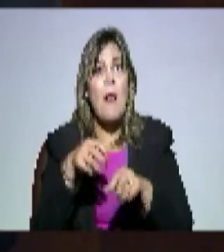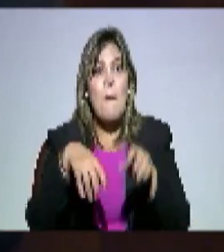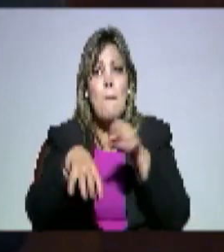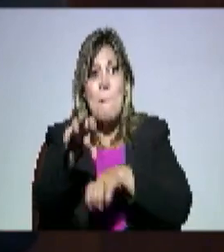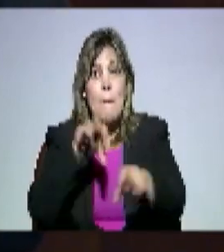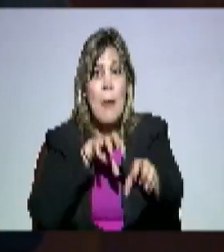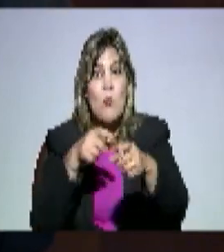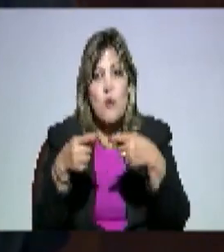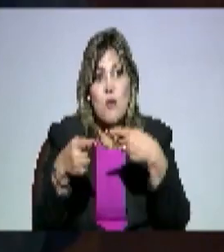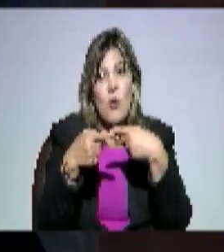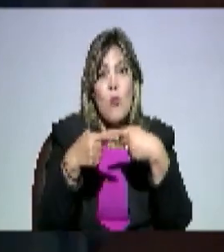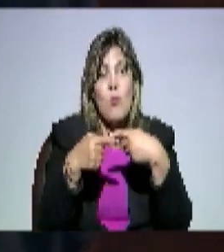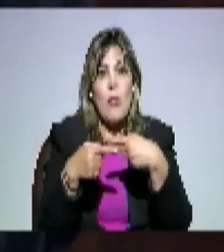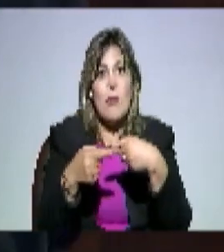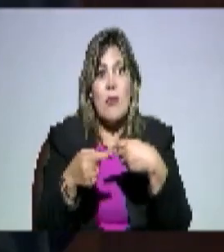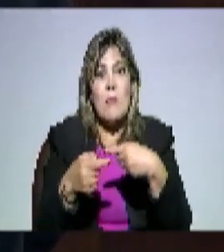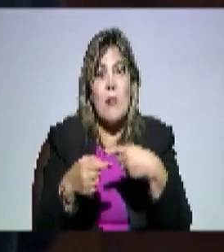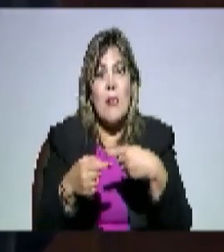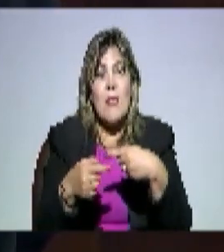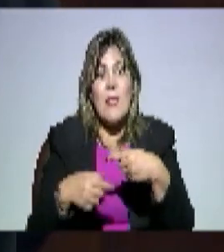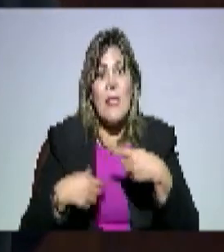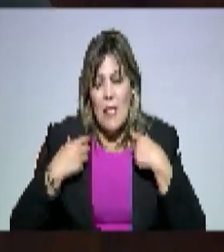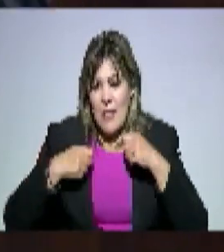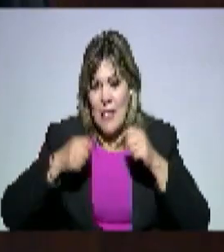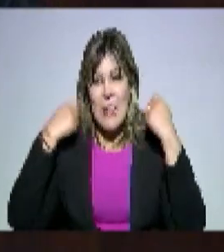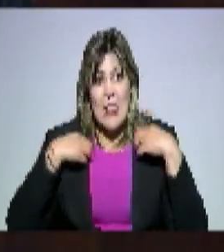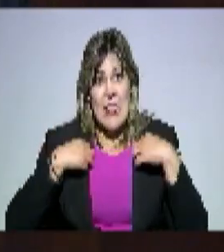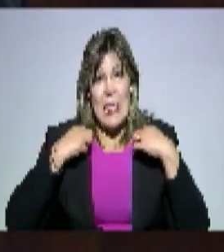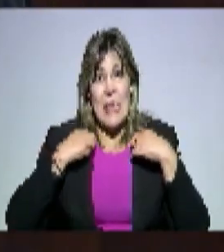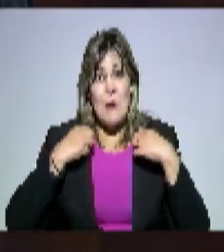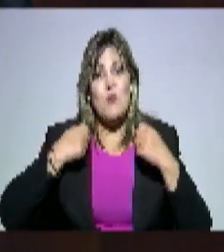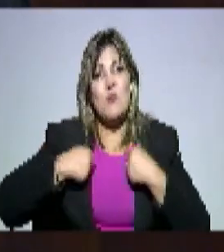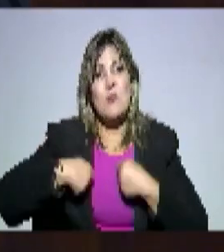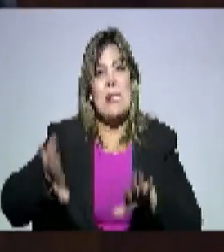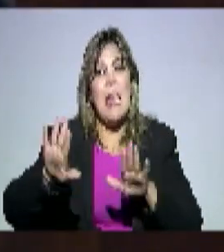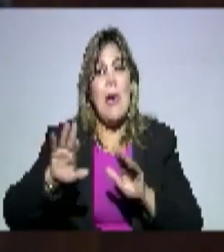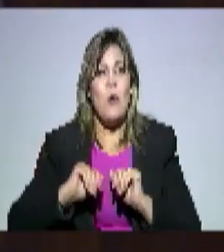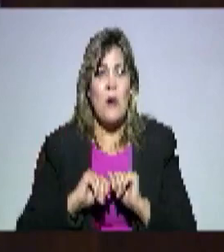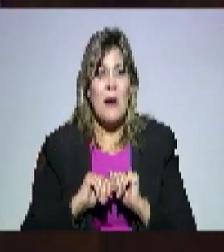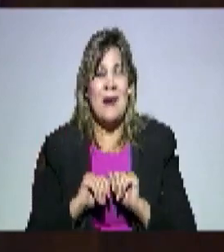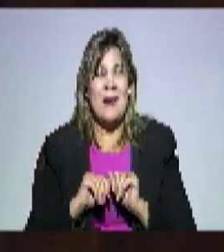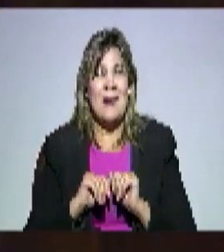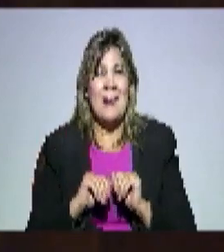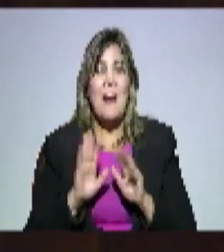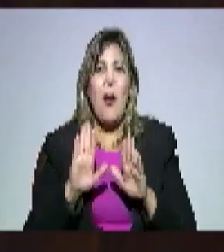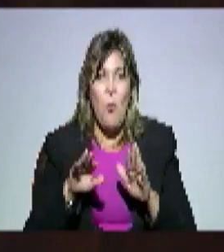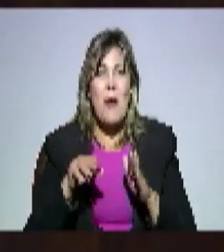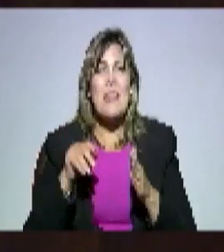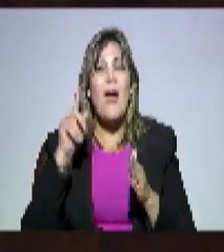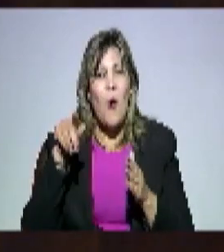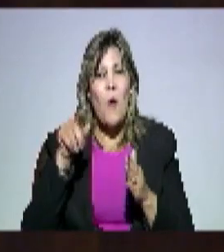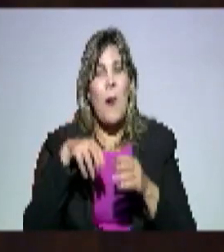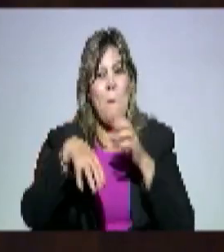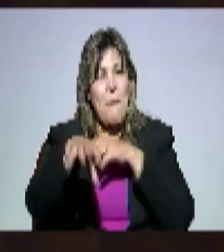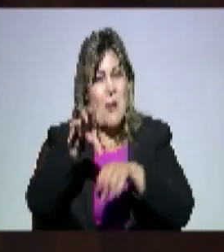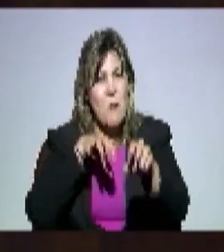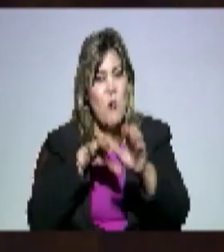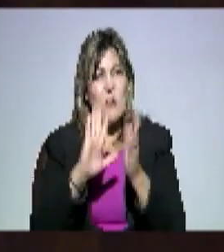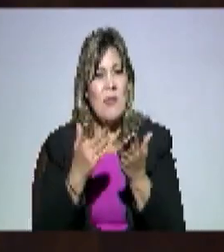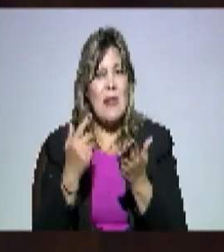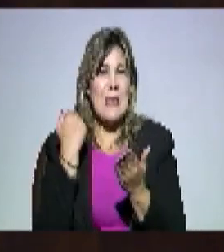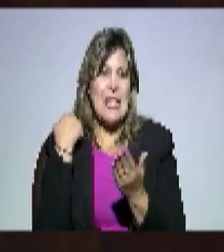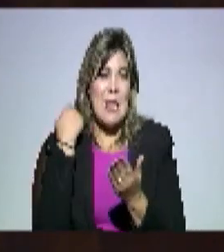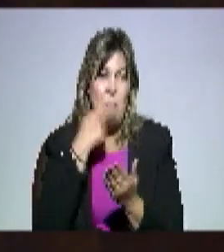العساكر جوم يمسك ماري مرقس ساب ثيابه وجري هربان الوحيد اللي ذكرها ماري مرقس في انجيله ماري مرقس اللي